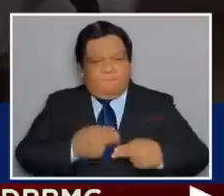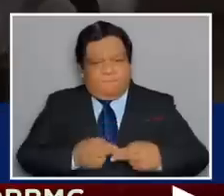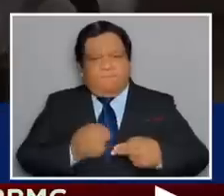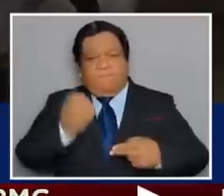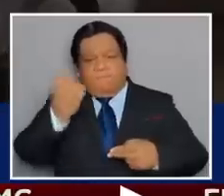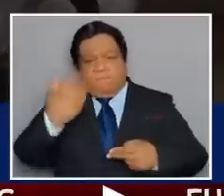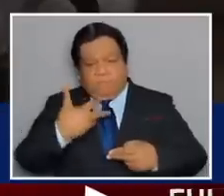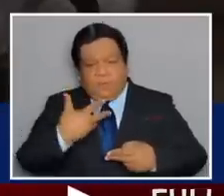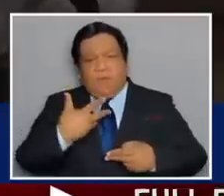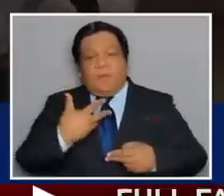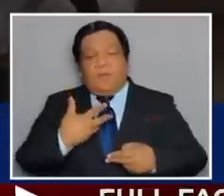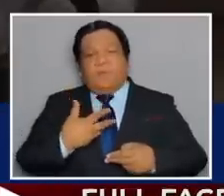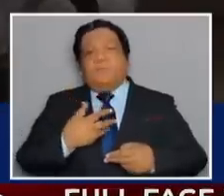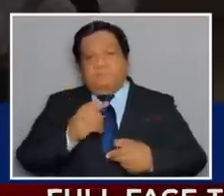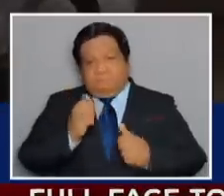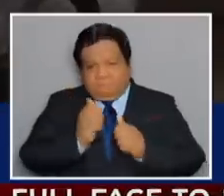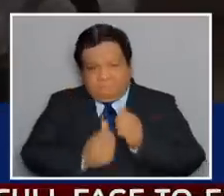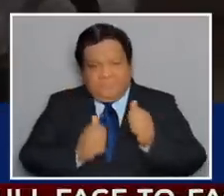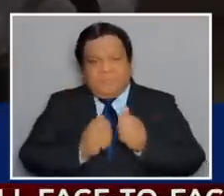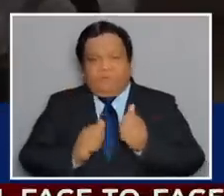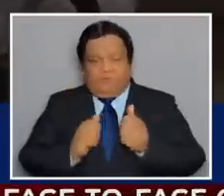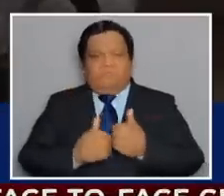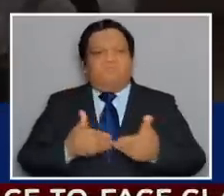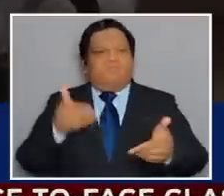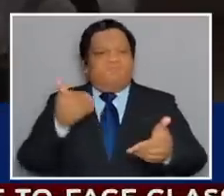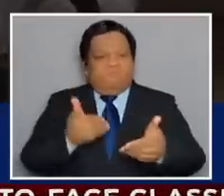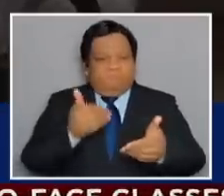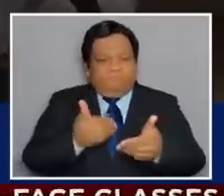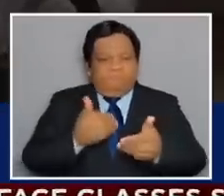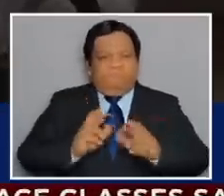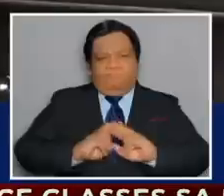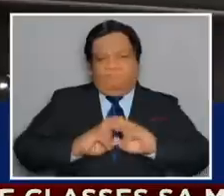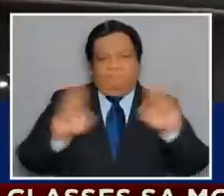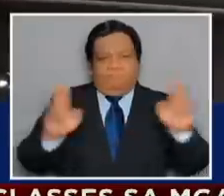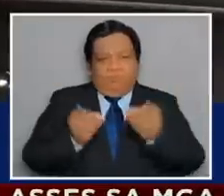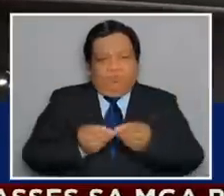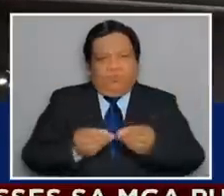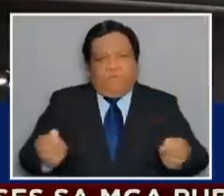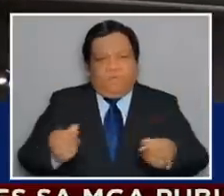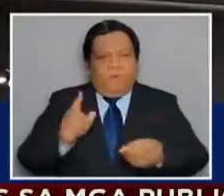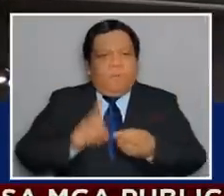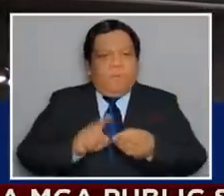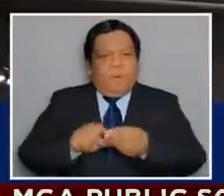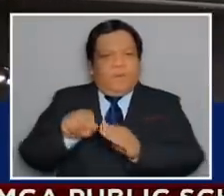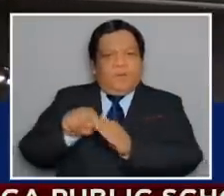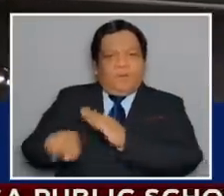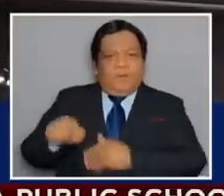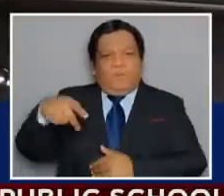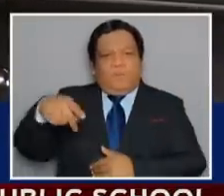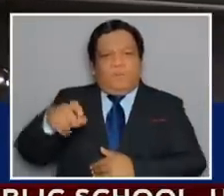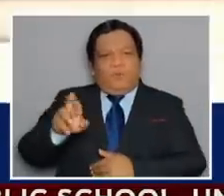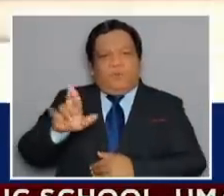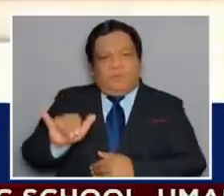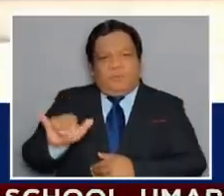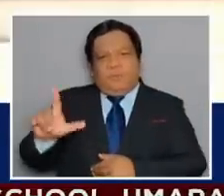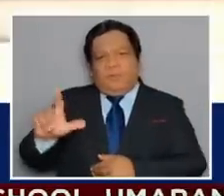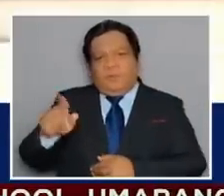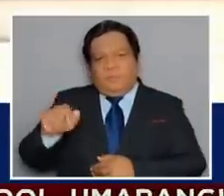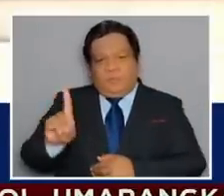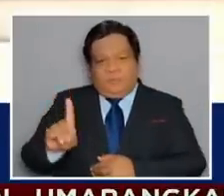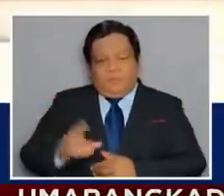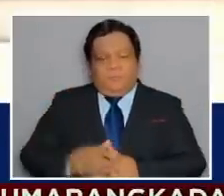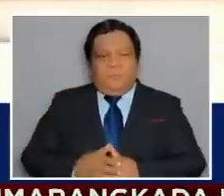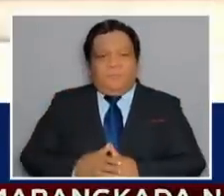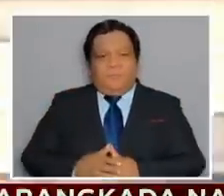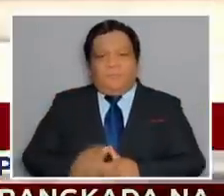otoridad, hudyat na malapit nang maresolba ang kaso ng pagpaslang kay Lapid sa Las Piñas noong Oktubre 3. Sa palagay